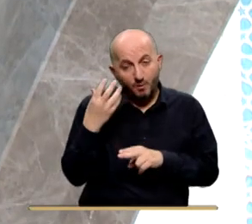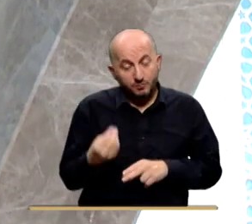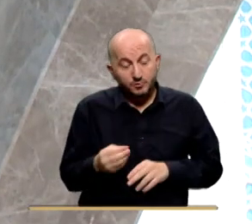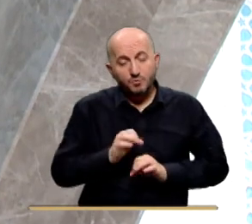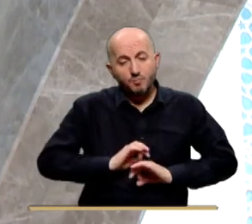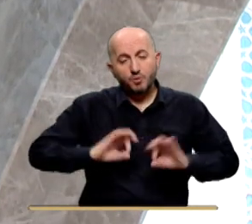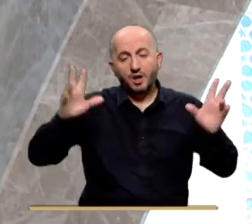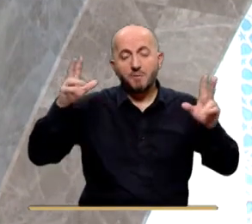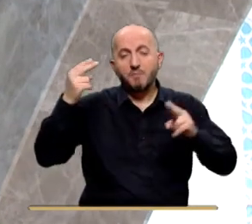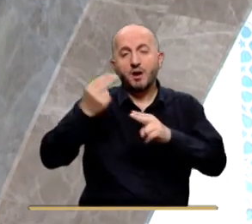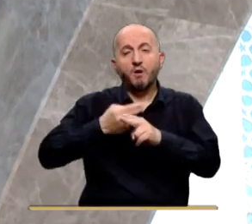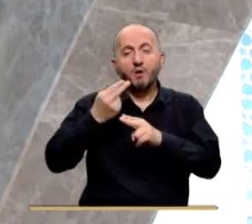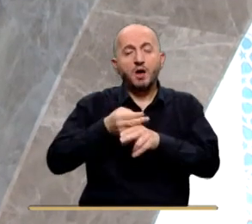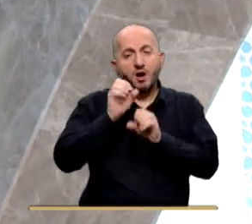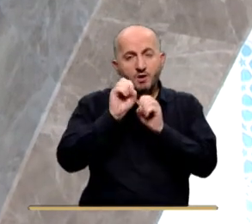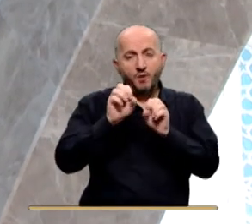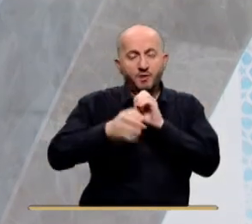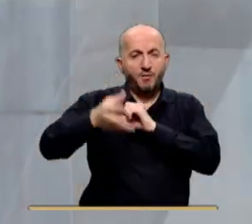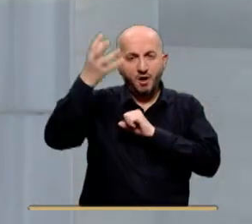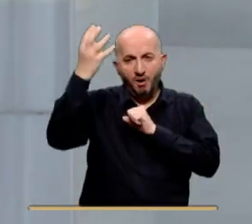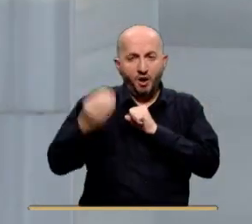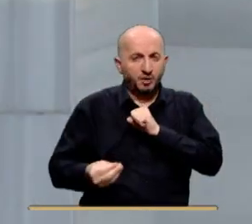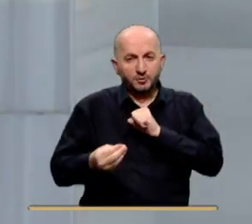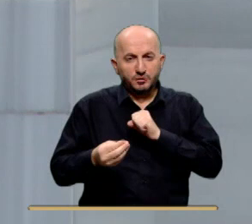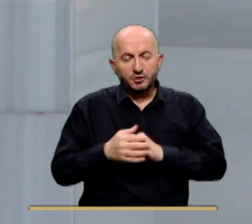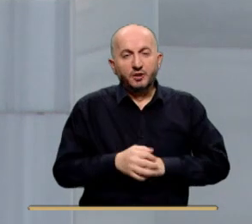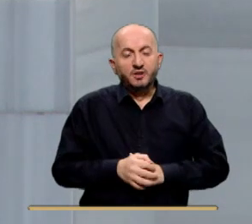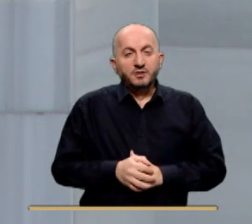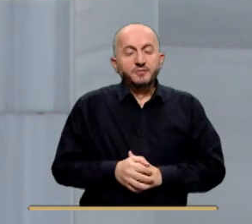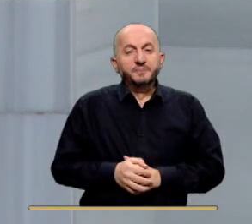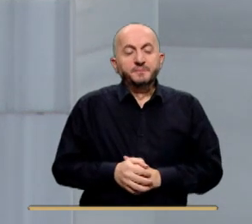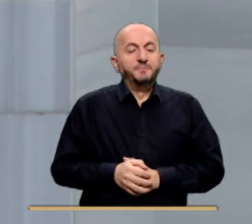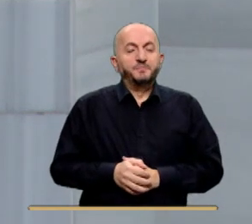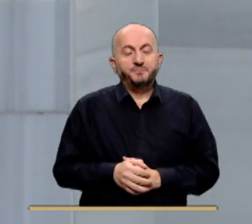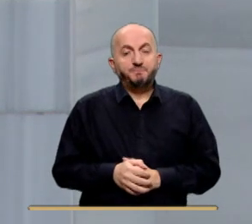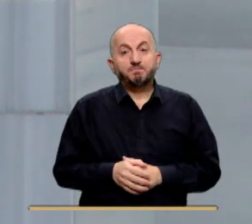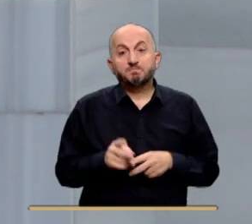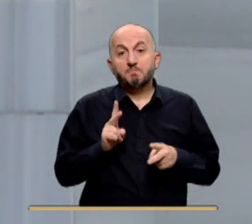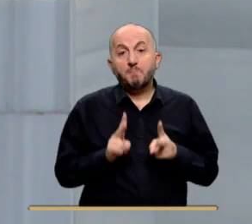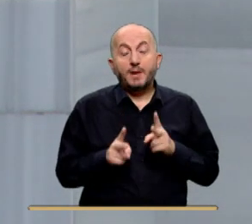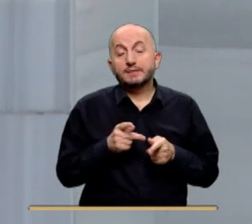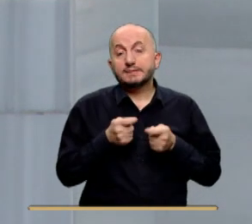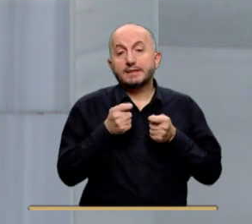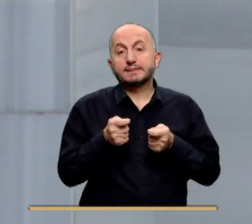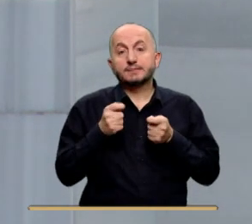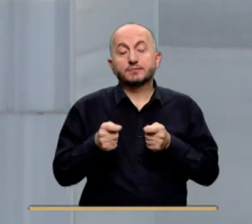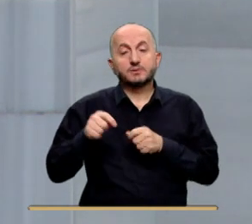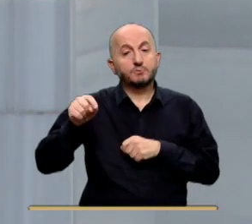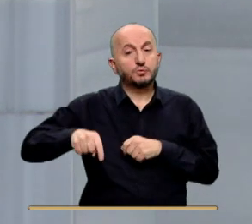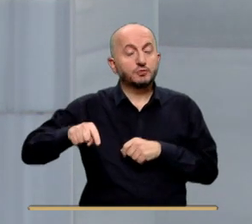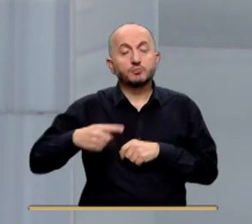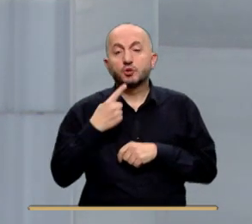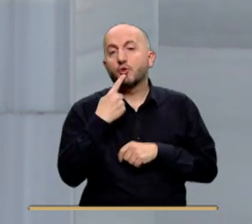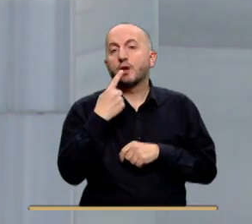mükemmel bir rol model öğretmen olmuştur. Hatta bazı eğitimciler günümüzde şöyle diyor,